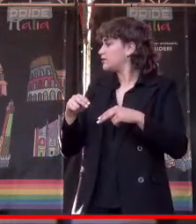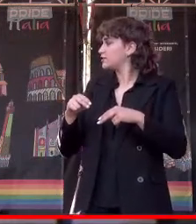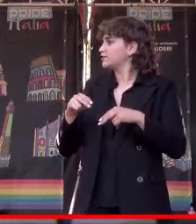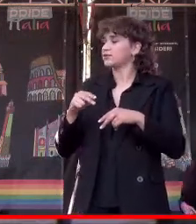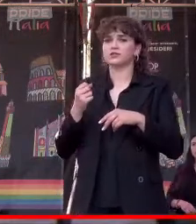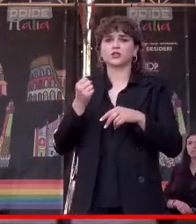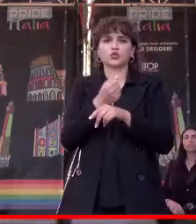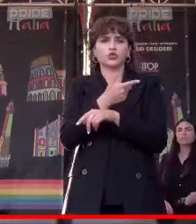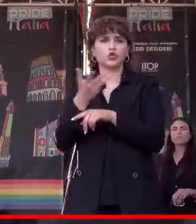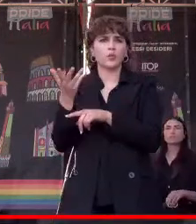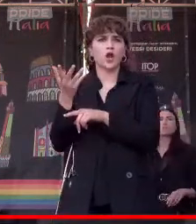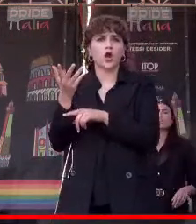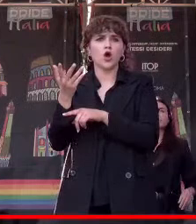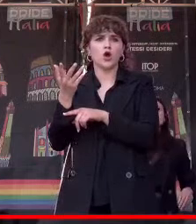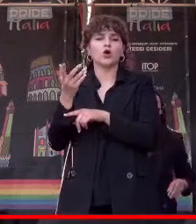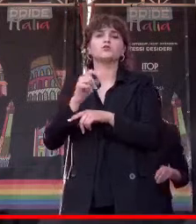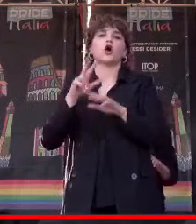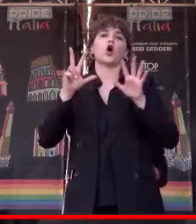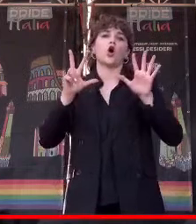roba. Che numero dice?